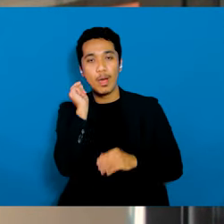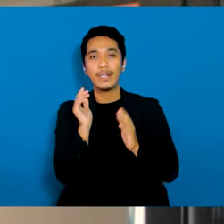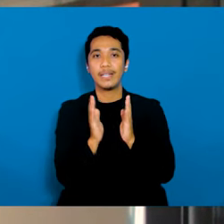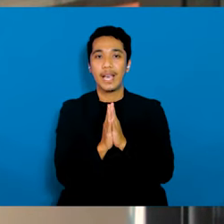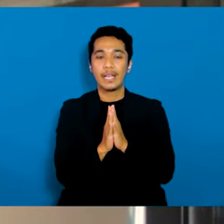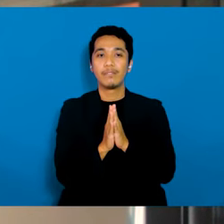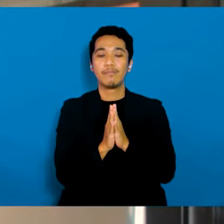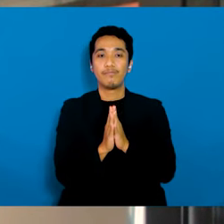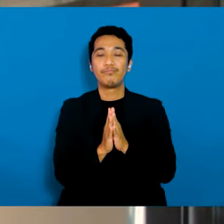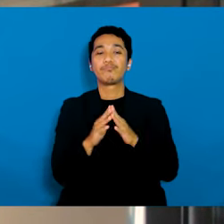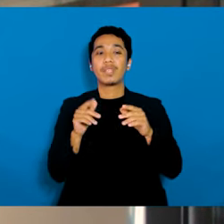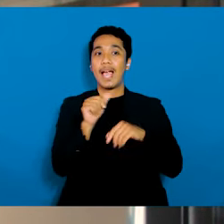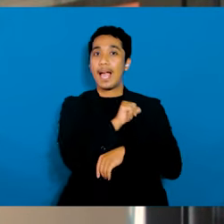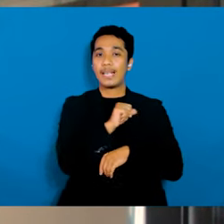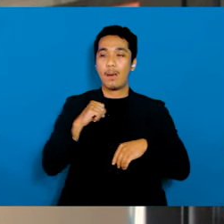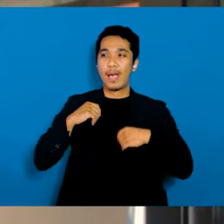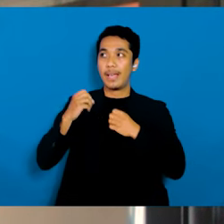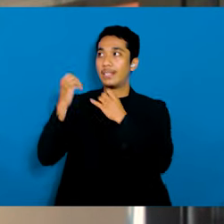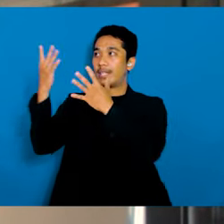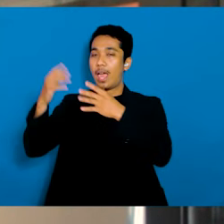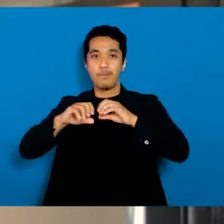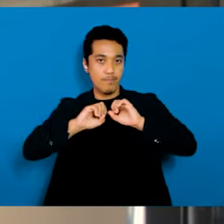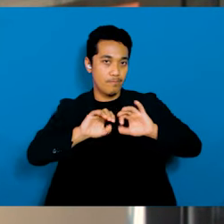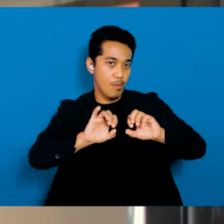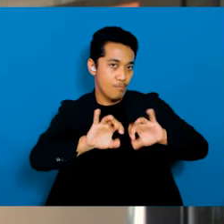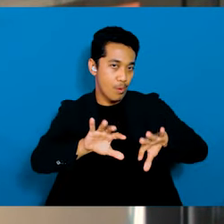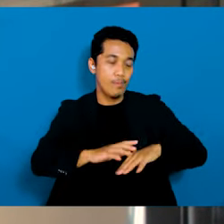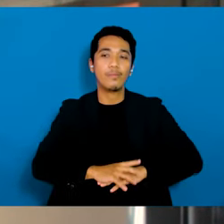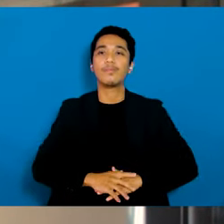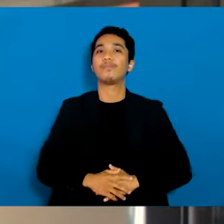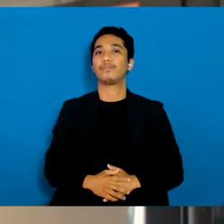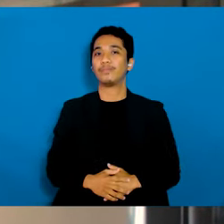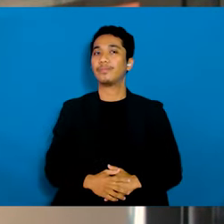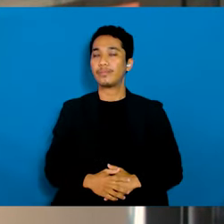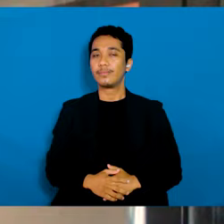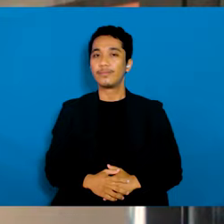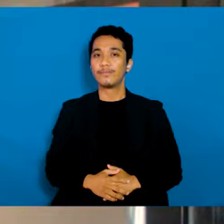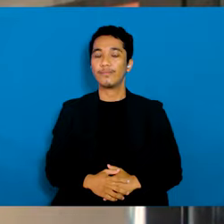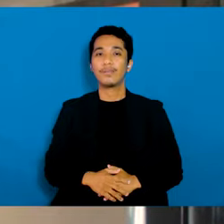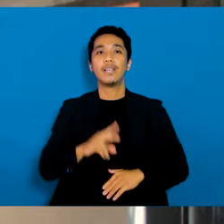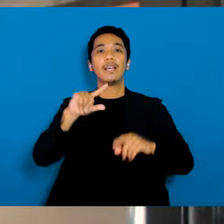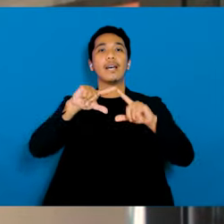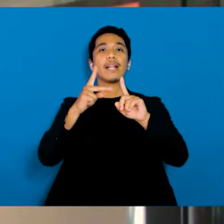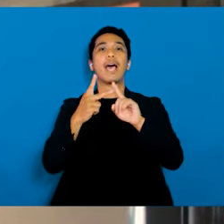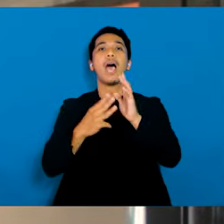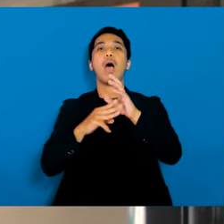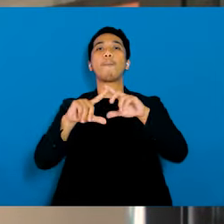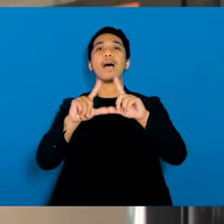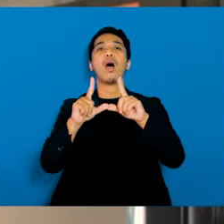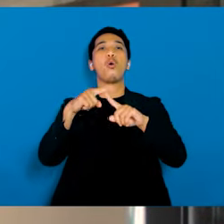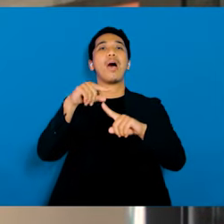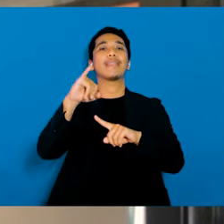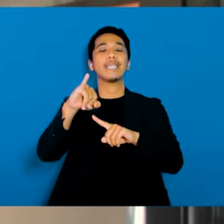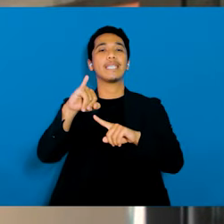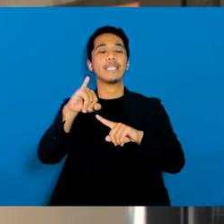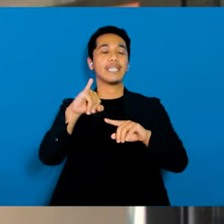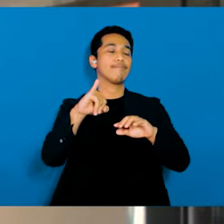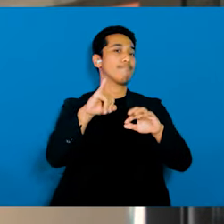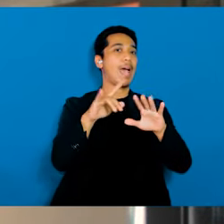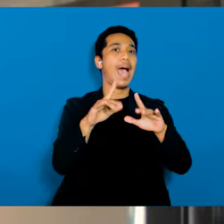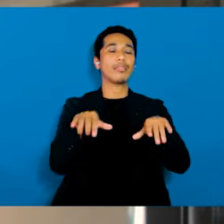mengadvokasi perempuan dan siar agama Islam begitu ya. Kemudian apa namanya